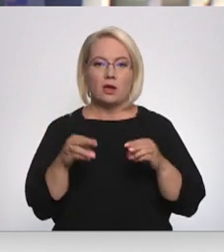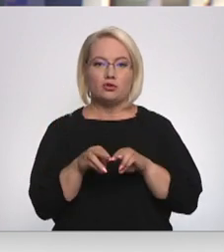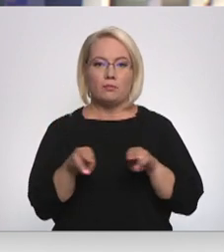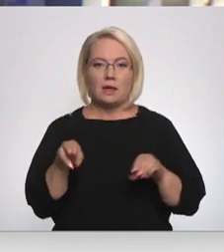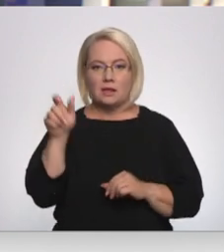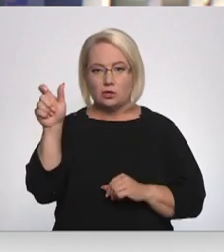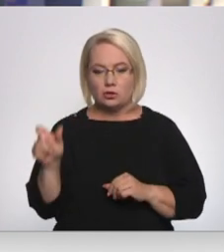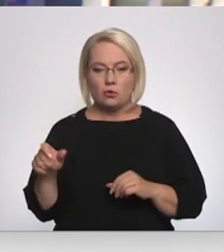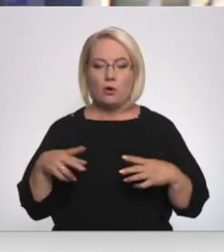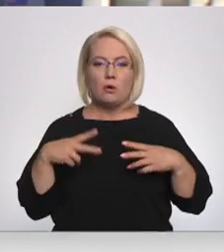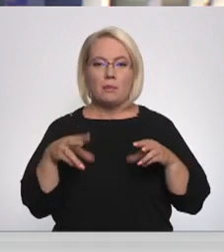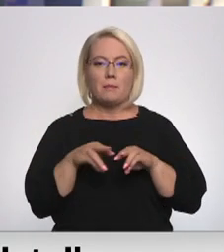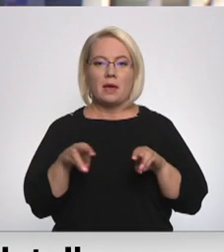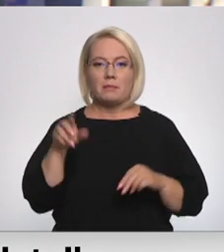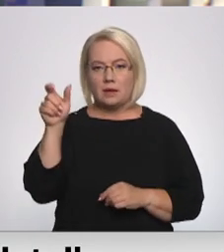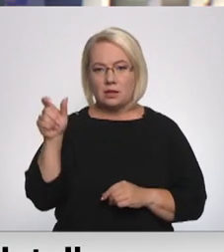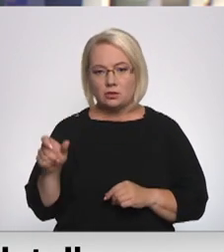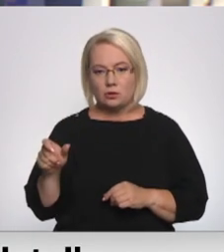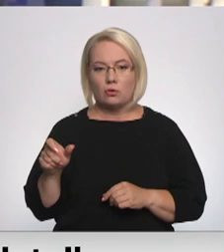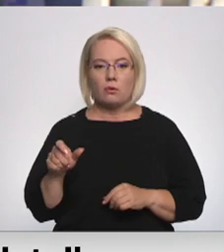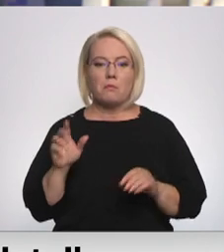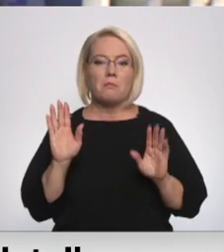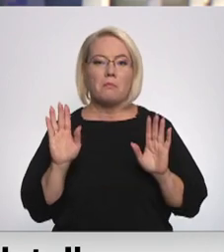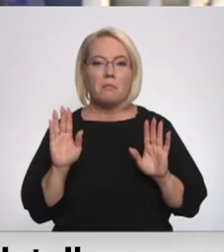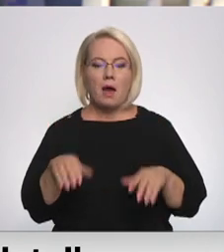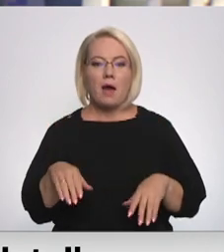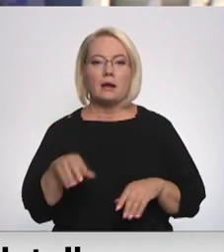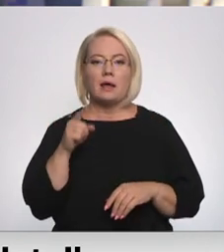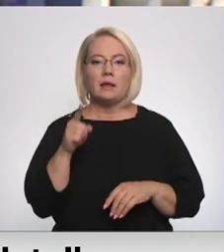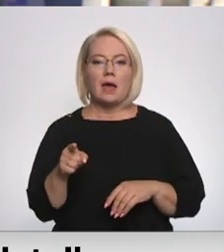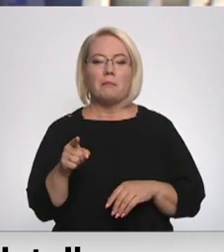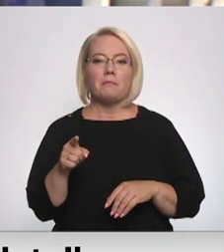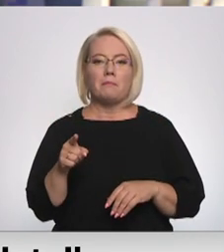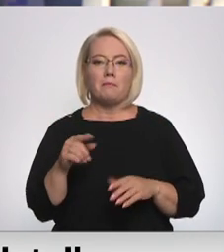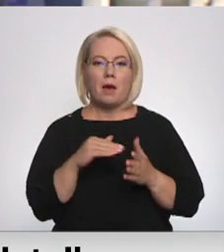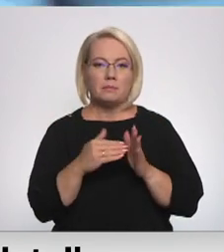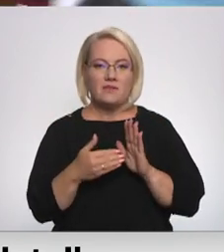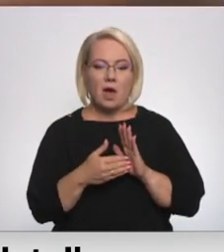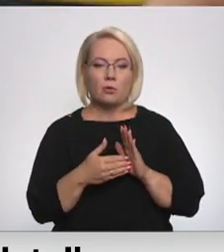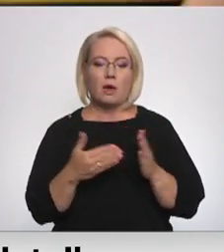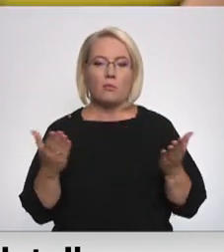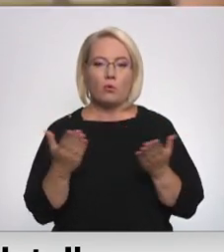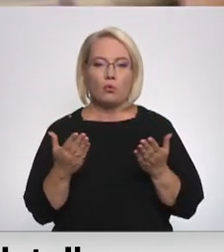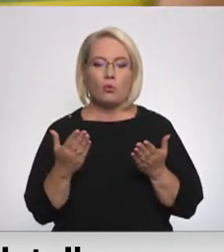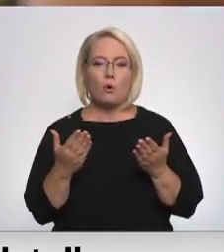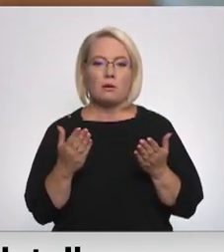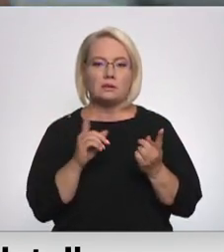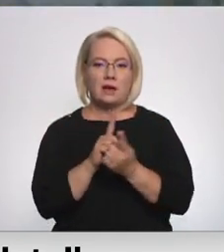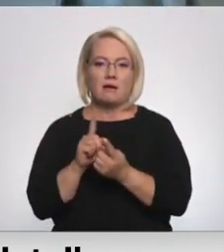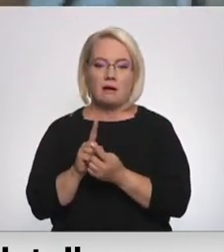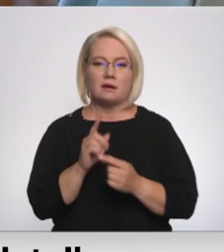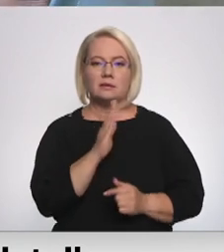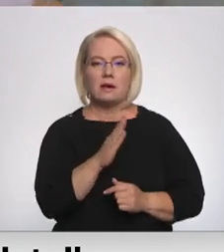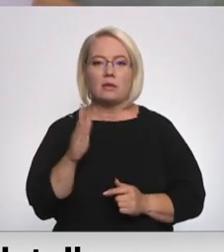ministru, premjerministru par tiem apsvērumiem, ar ko saskaras ik